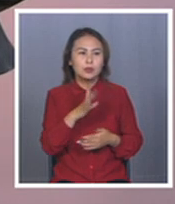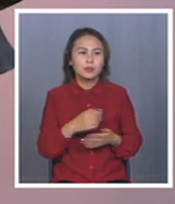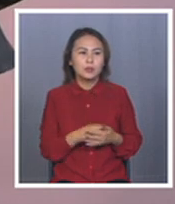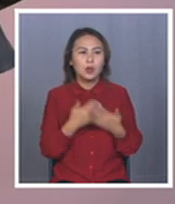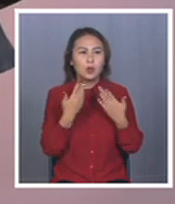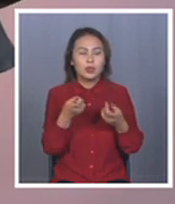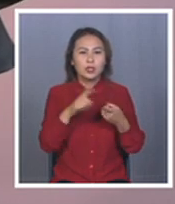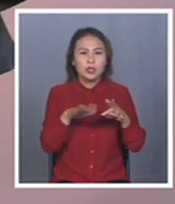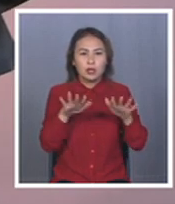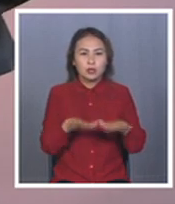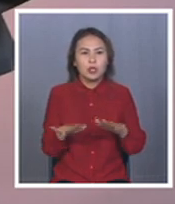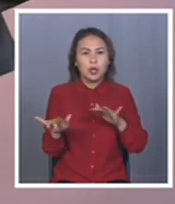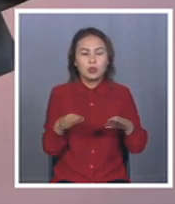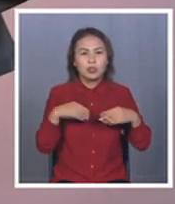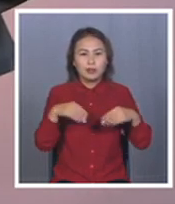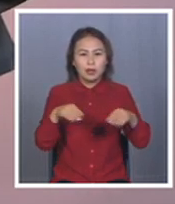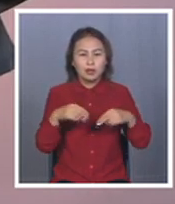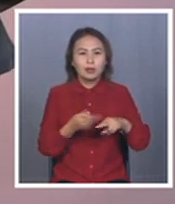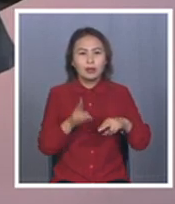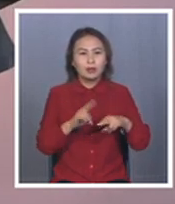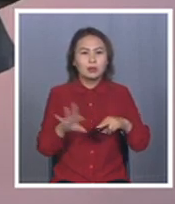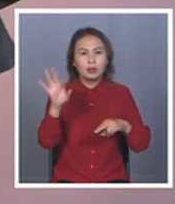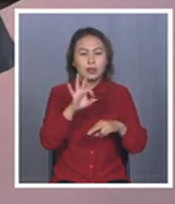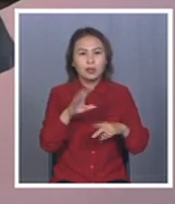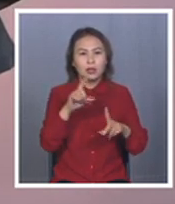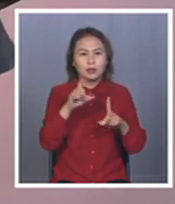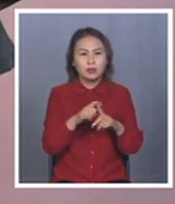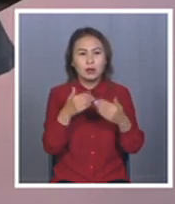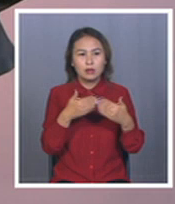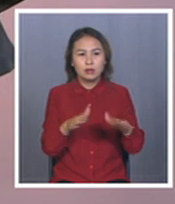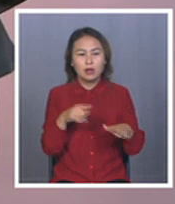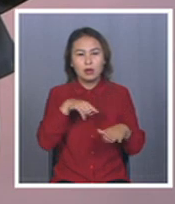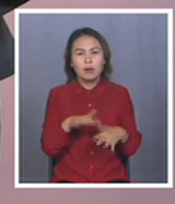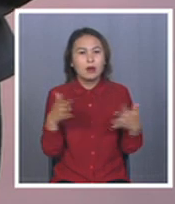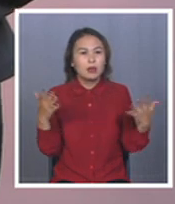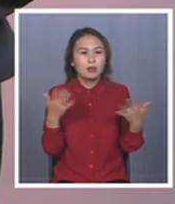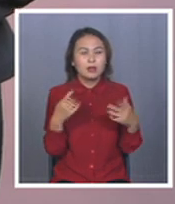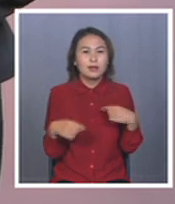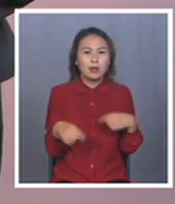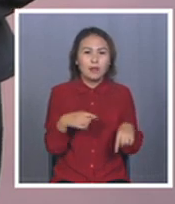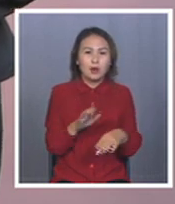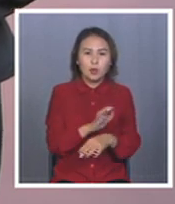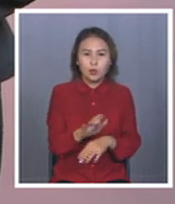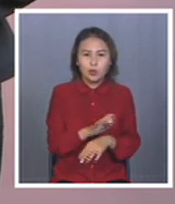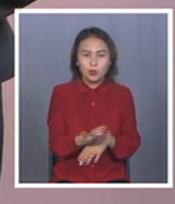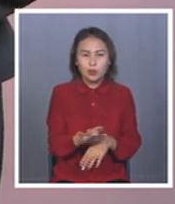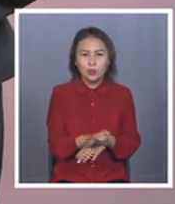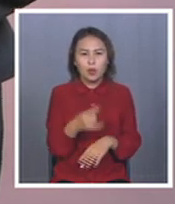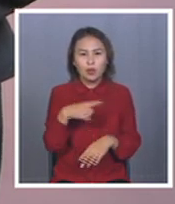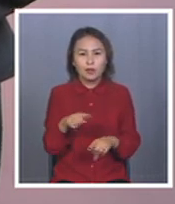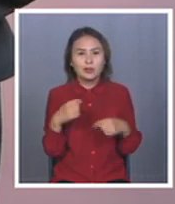жерде шаруашылық қызметі деген сөзді ашып өтсек, ол қандай да бір тауар өндіру, оны